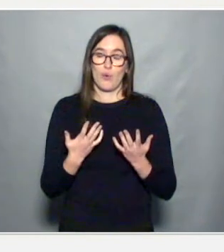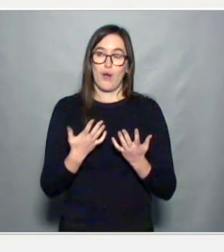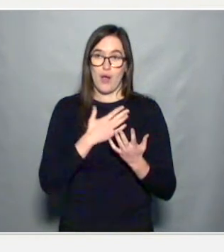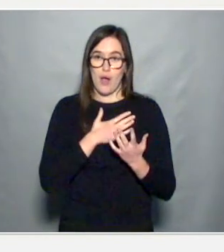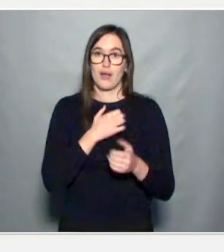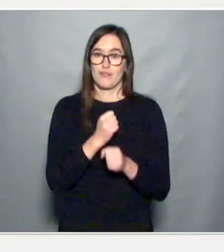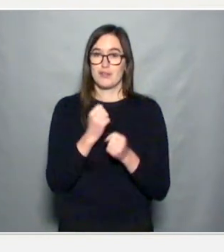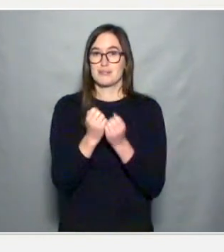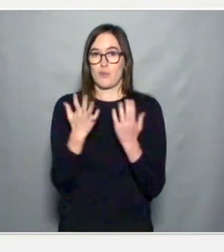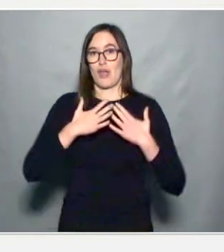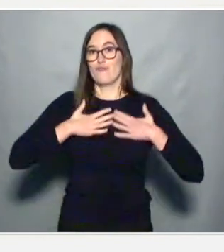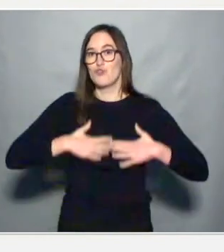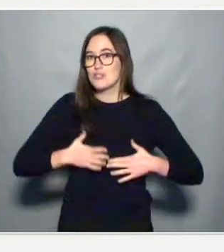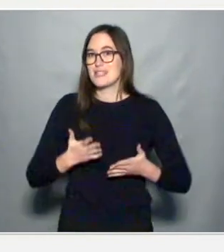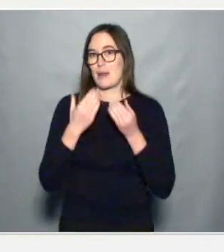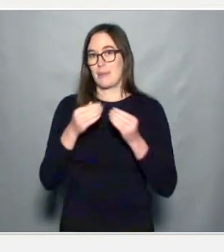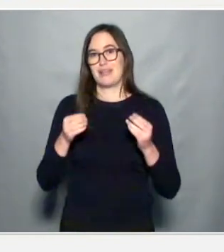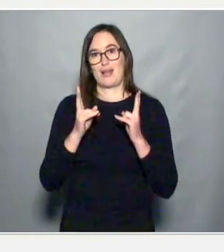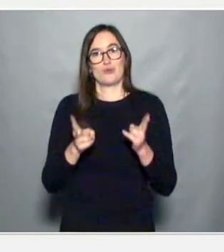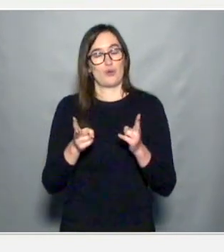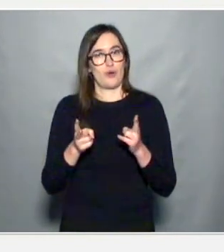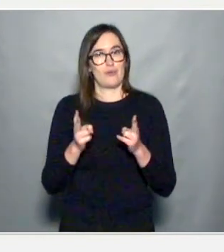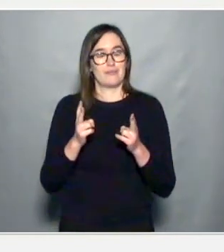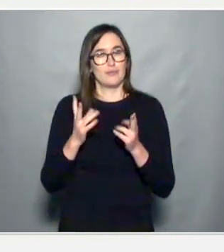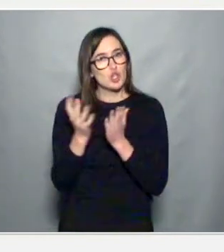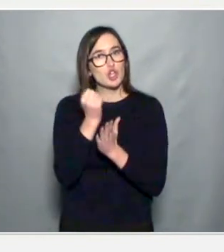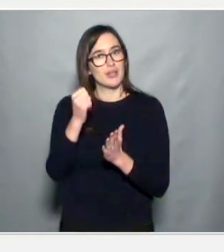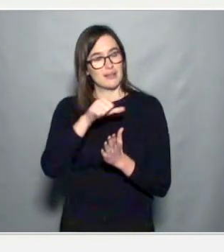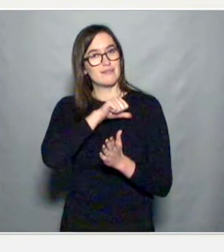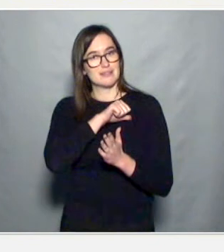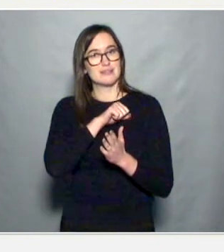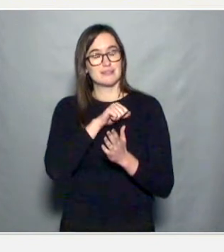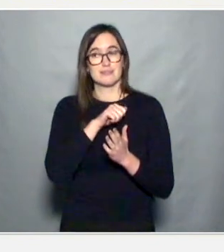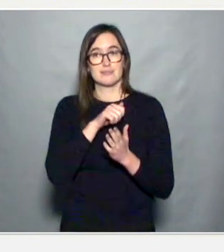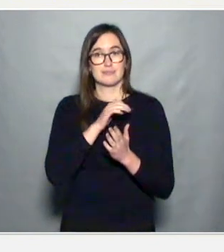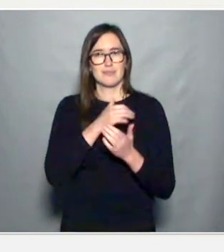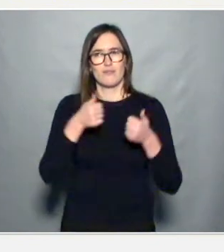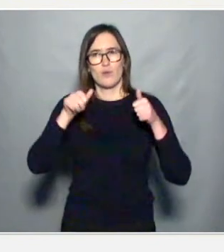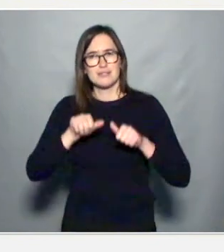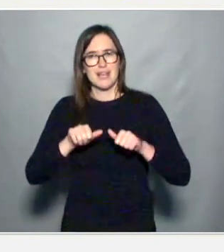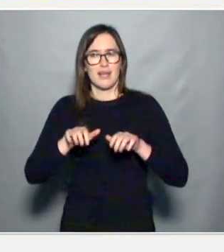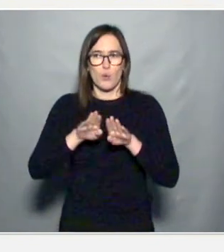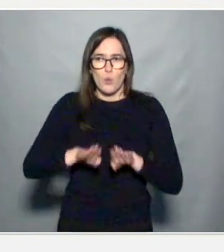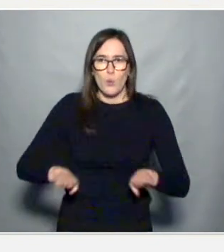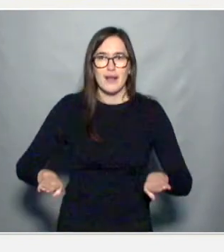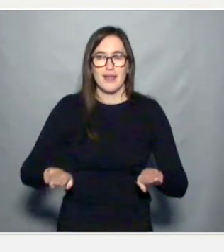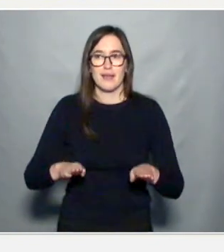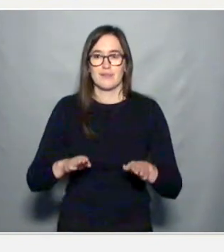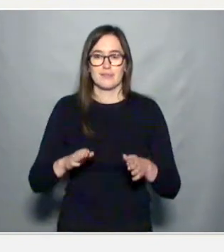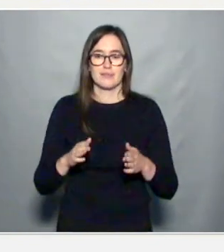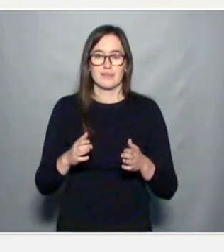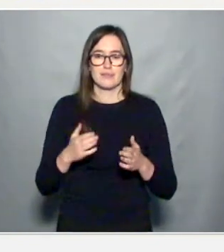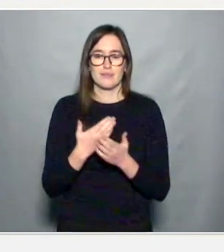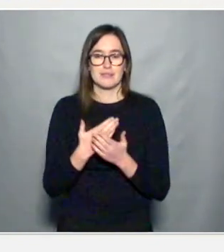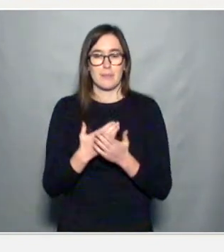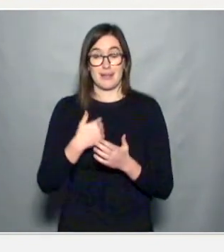många fysiska hjälpmedel som är väldigt värdefulla för någon som har myrbrallan och har svårt att vara still. Jag håller i ett hjälpmedel som